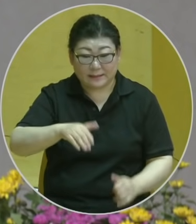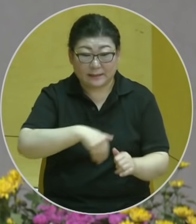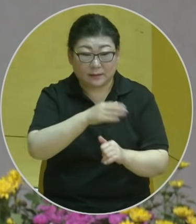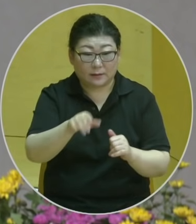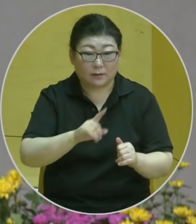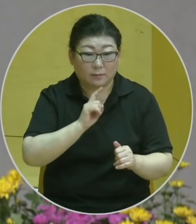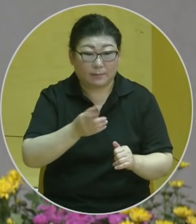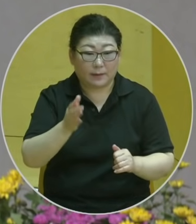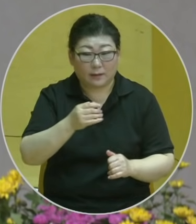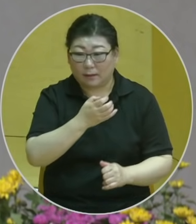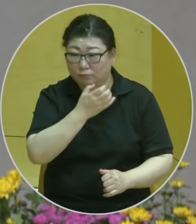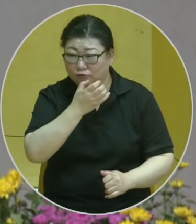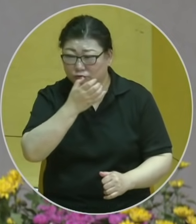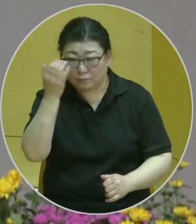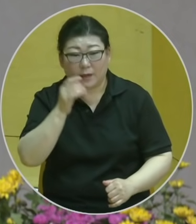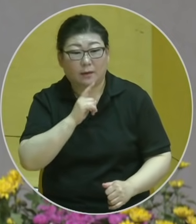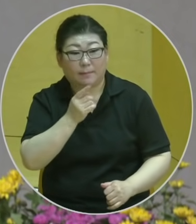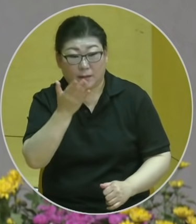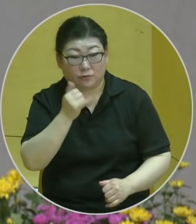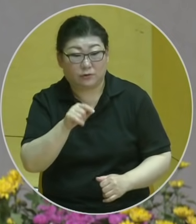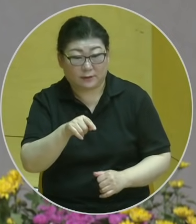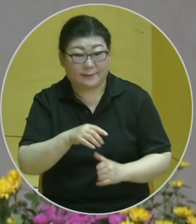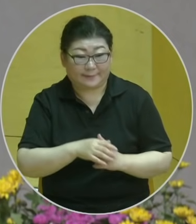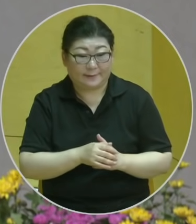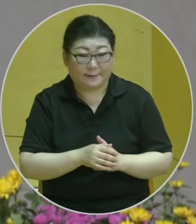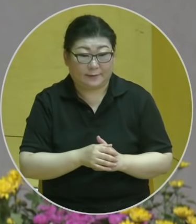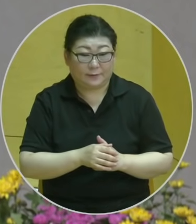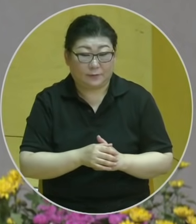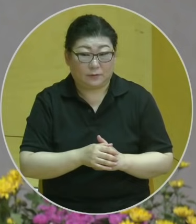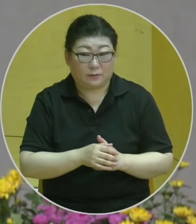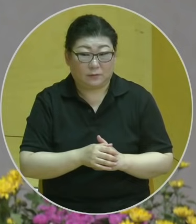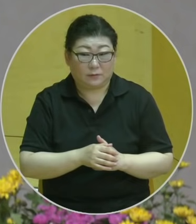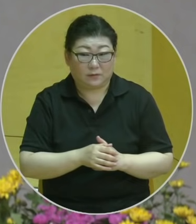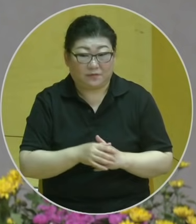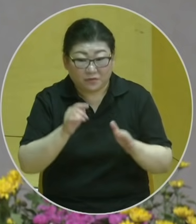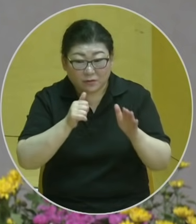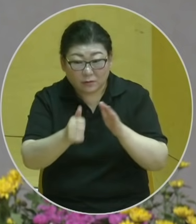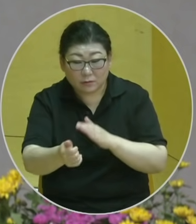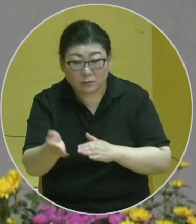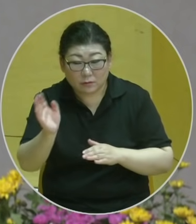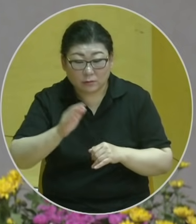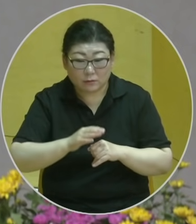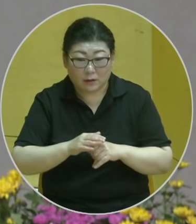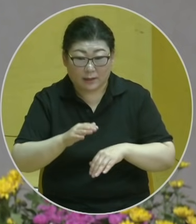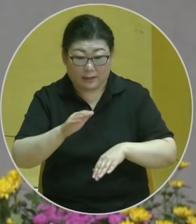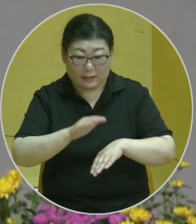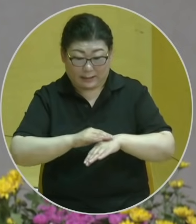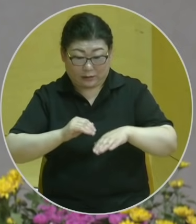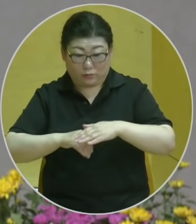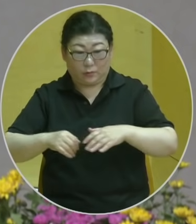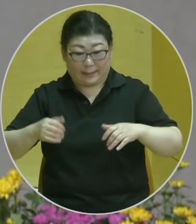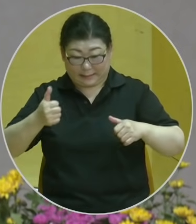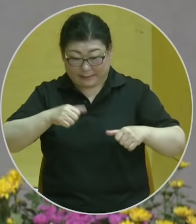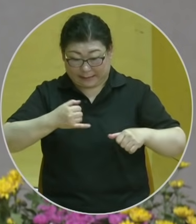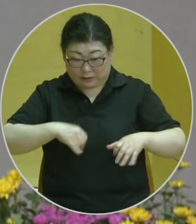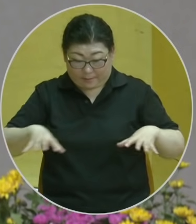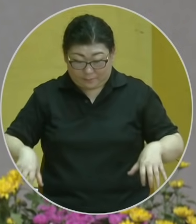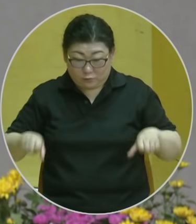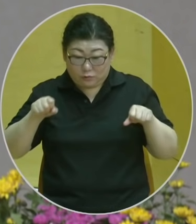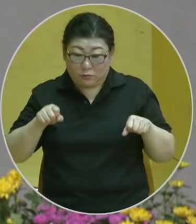말로 하면 꿈이라고 얘기할 수 있죠. 들어가는데 양손에 자녀를 붙들고 하늘로